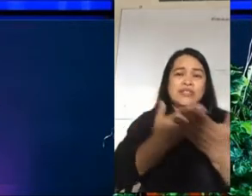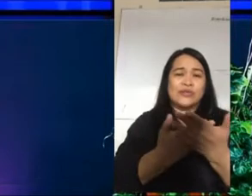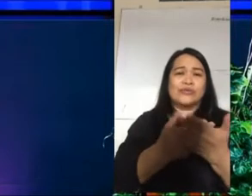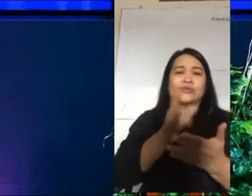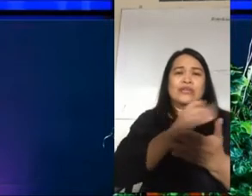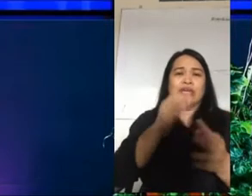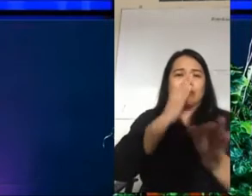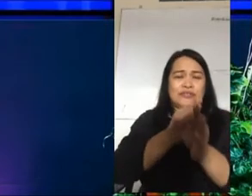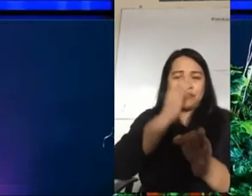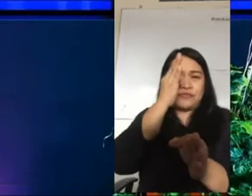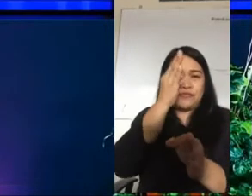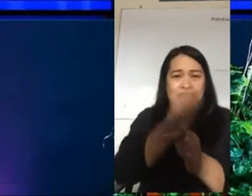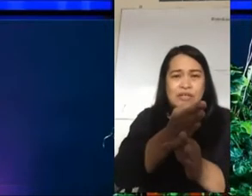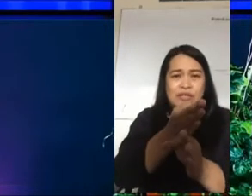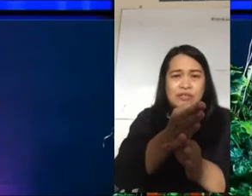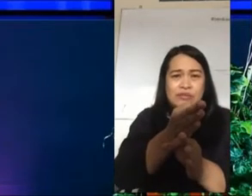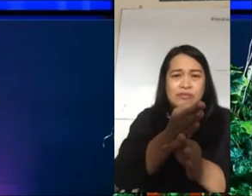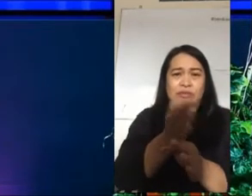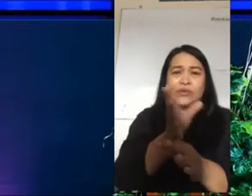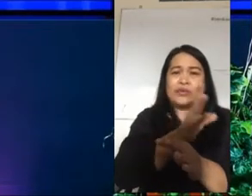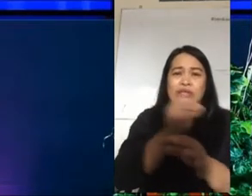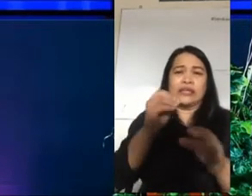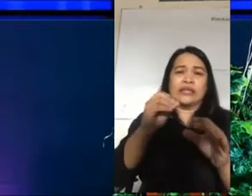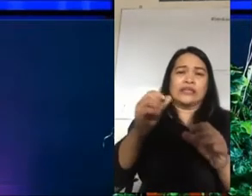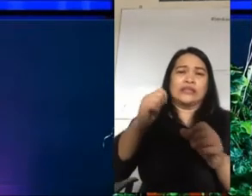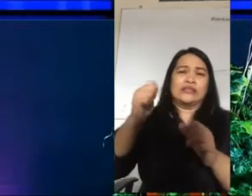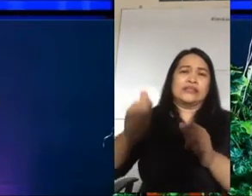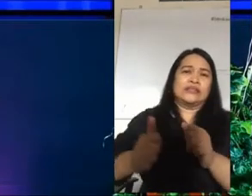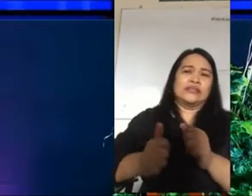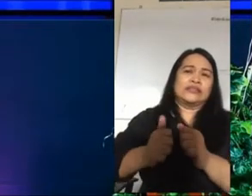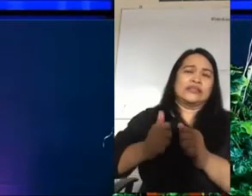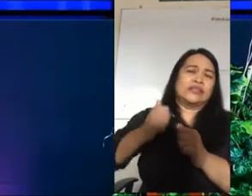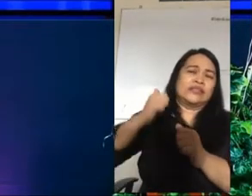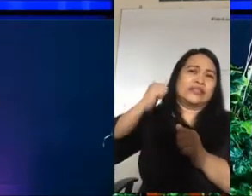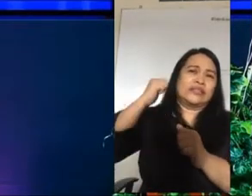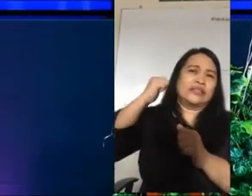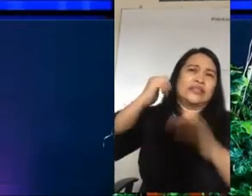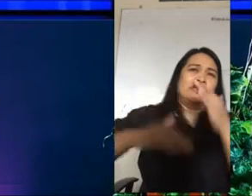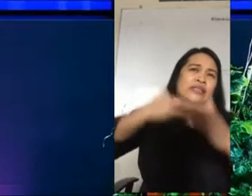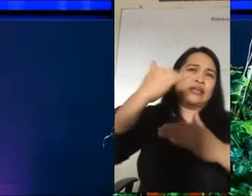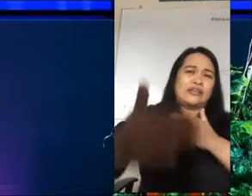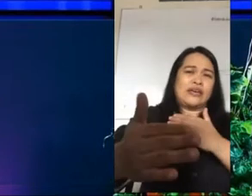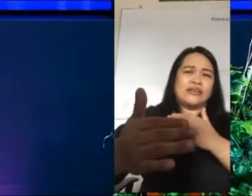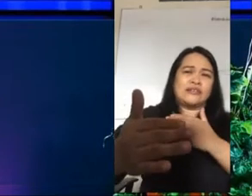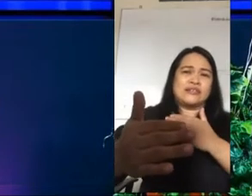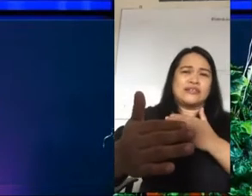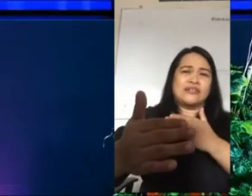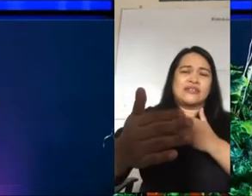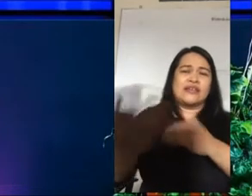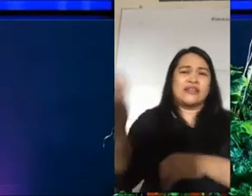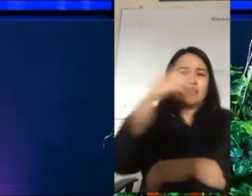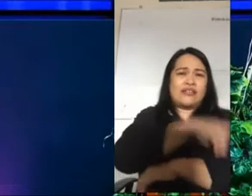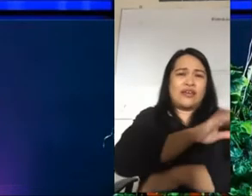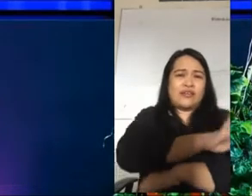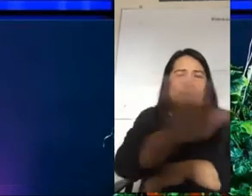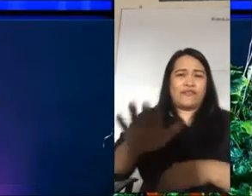again. At sa mga susunod pang araw ng iyong buhay at ng aking buhay,